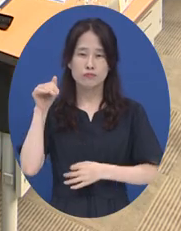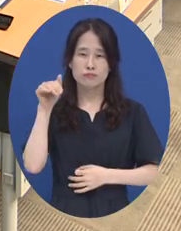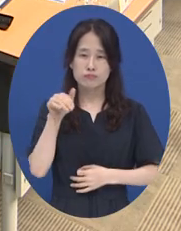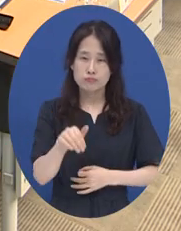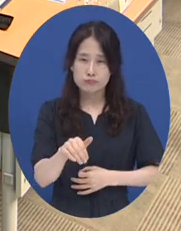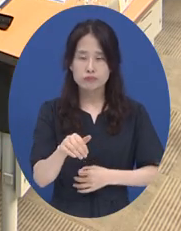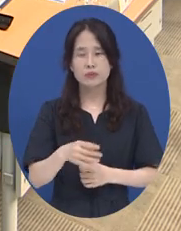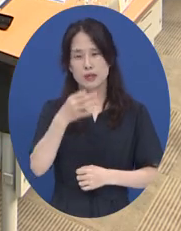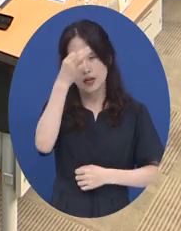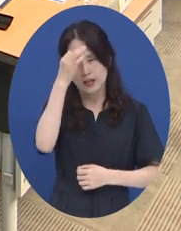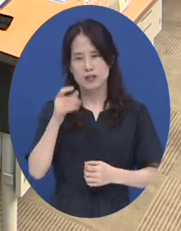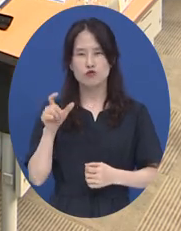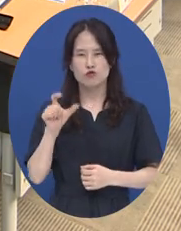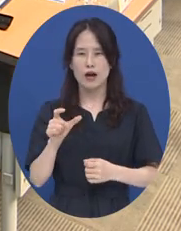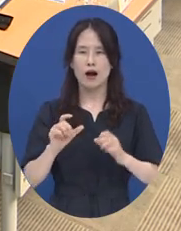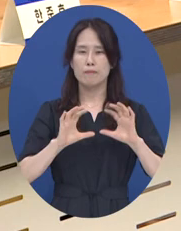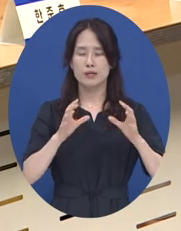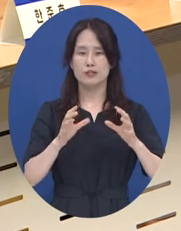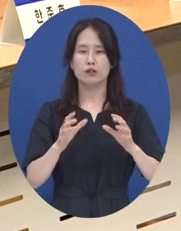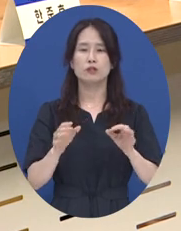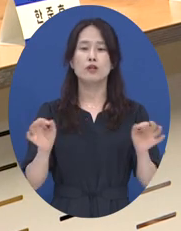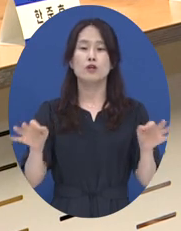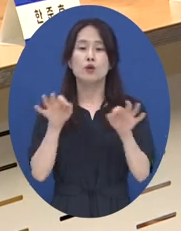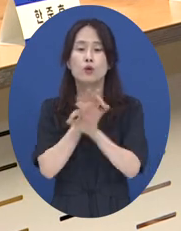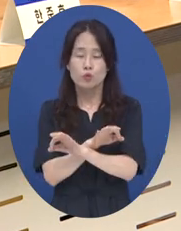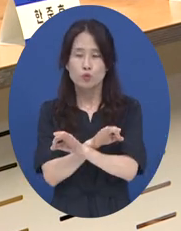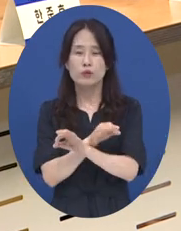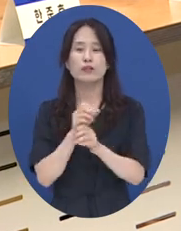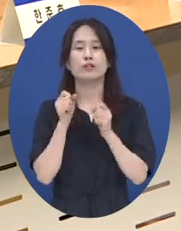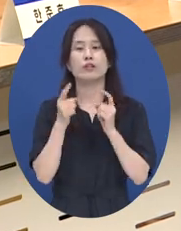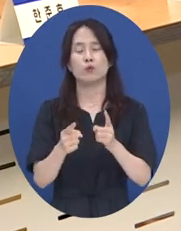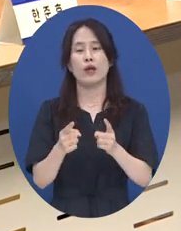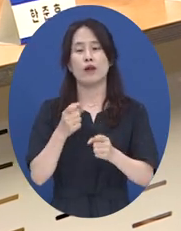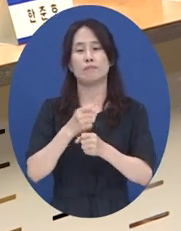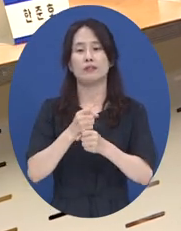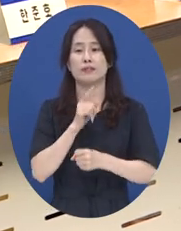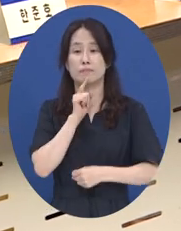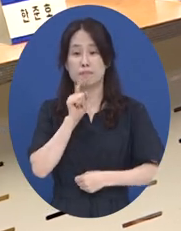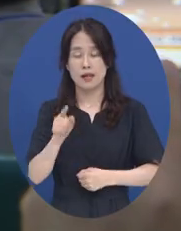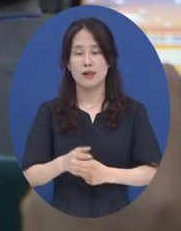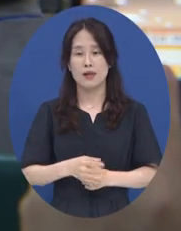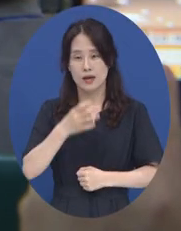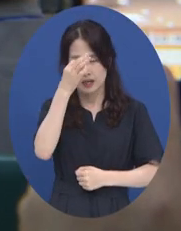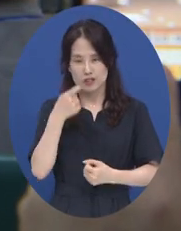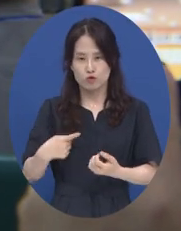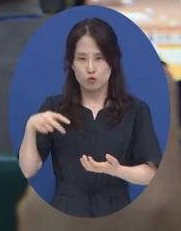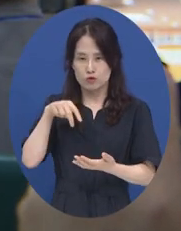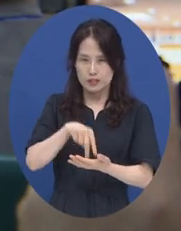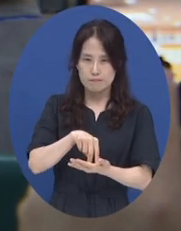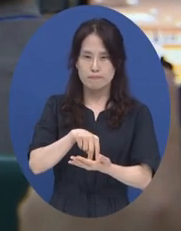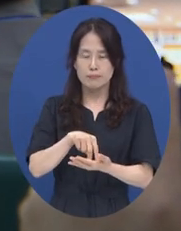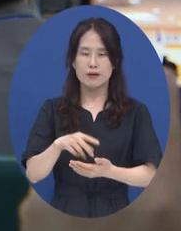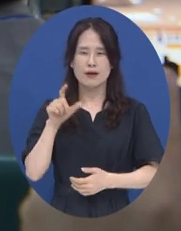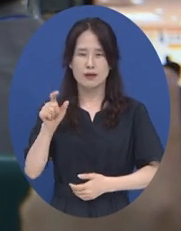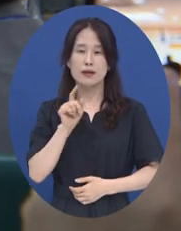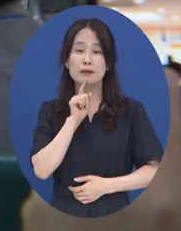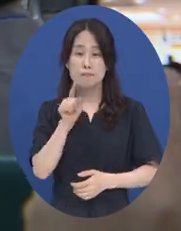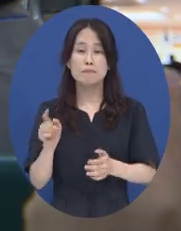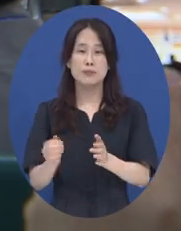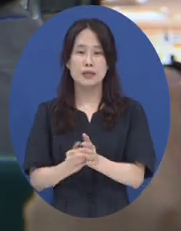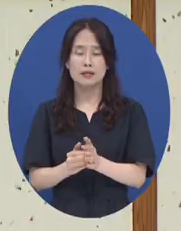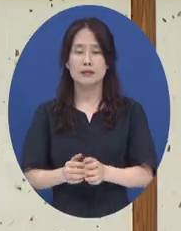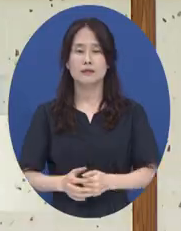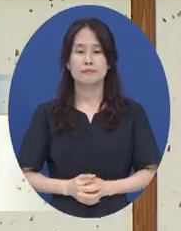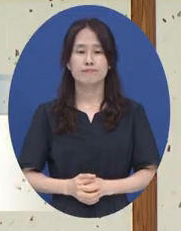위기를 기술 강국으로 성장하는 전화위복의 기회로 삼겠다며 기술 독립을 하겠다고 강하게